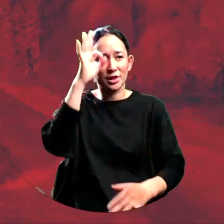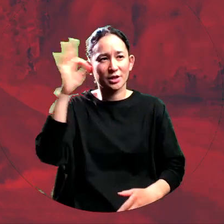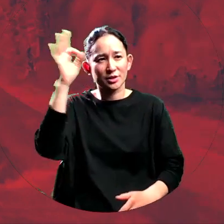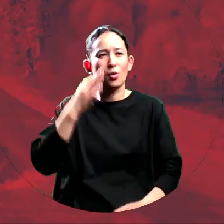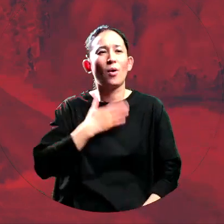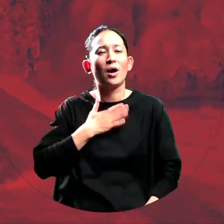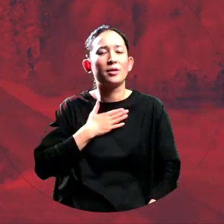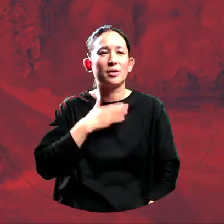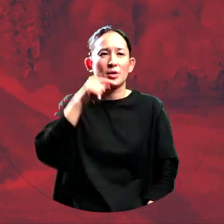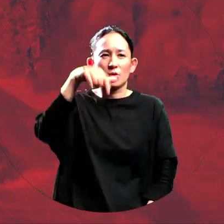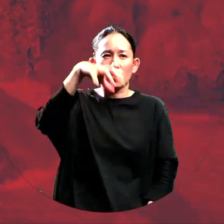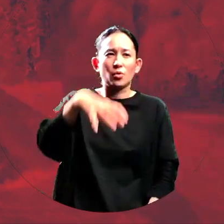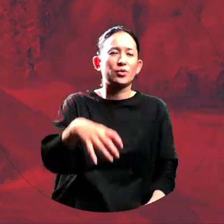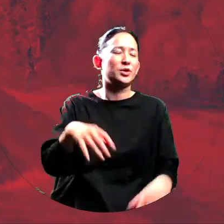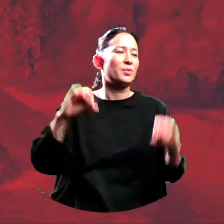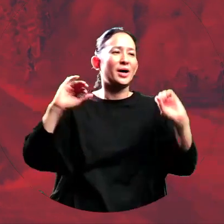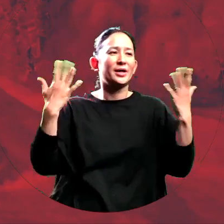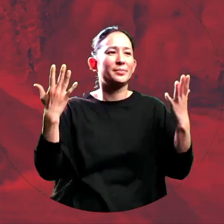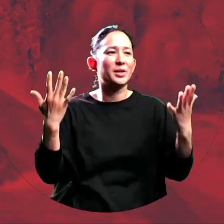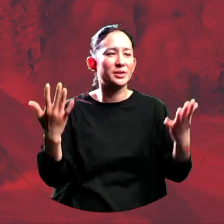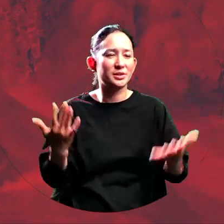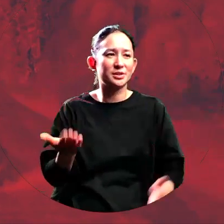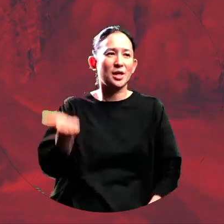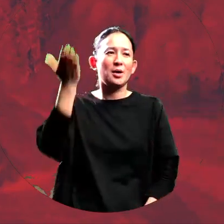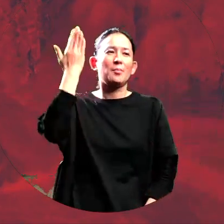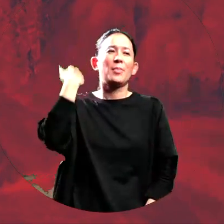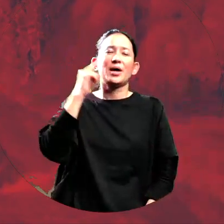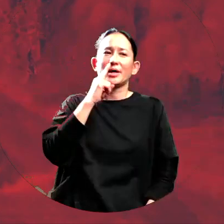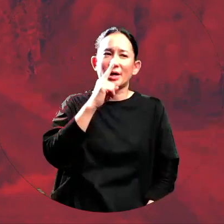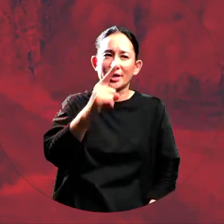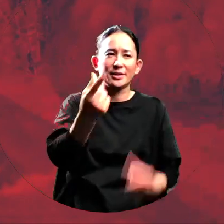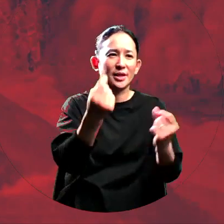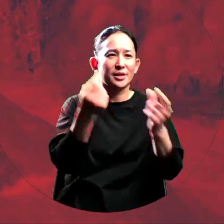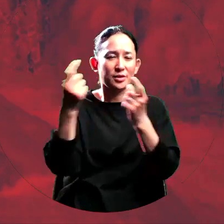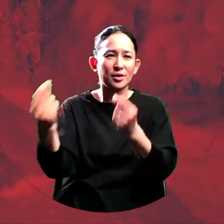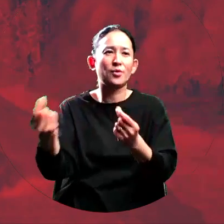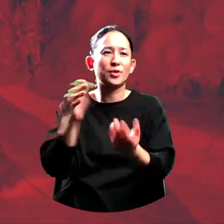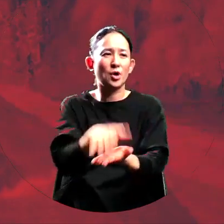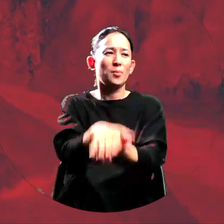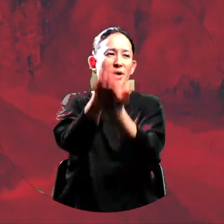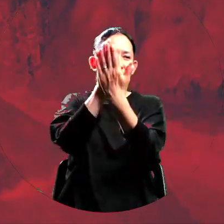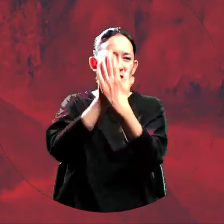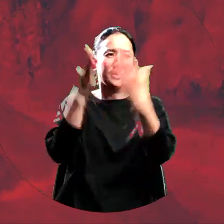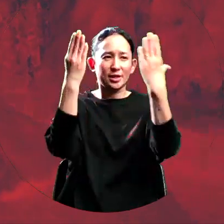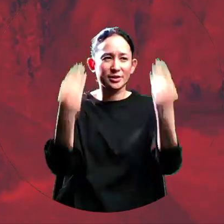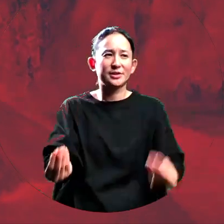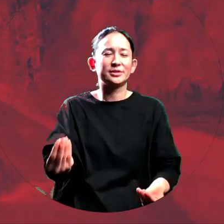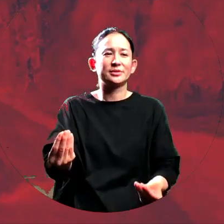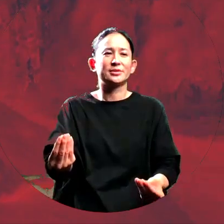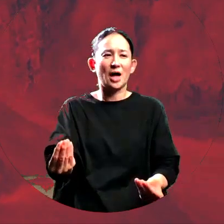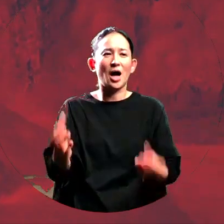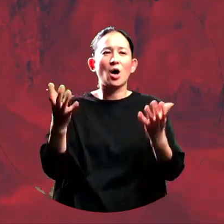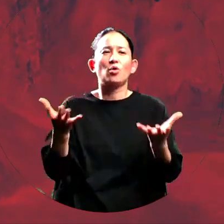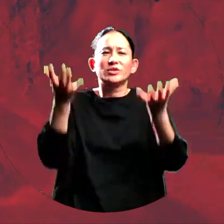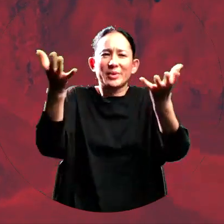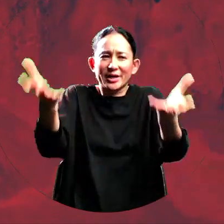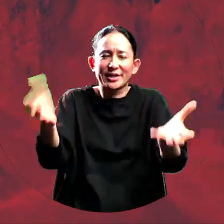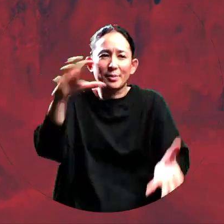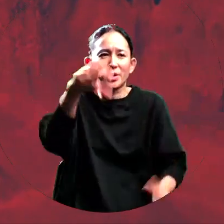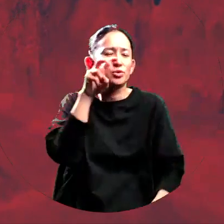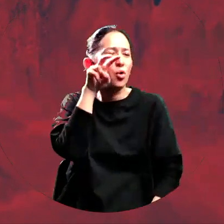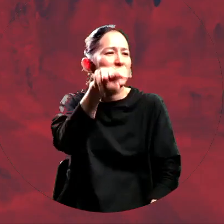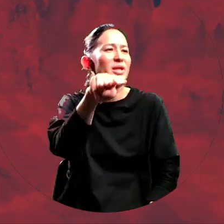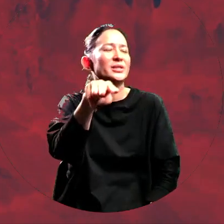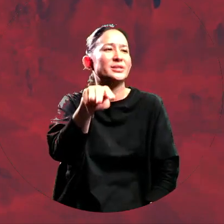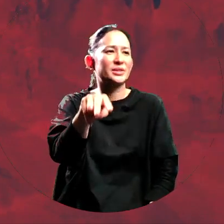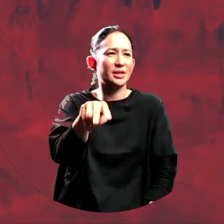探しているのは分かっています。ここにはおられません。前から言っておられた通り、よみがえられたのです。さあ、収められていた